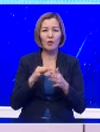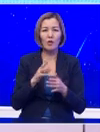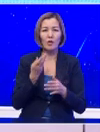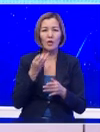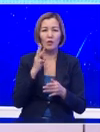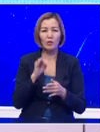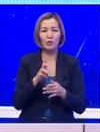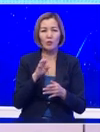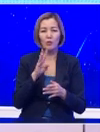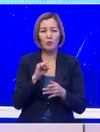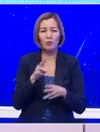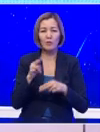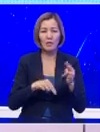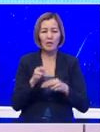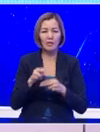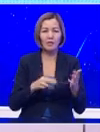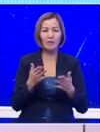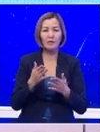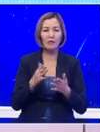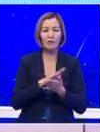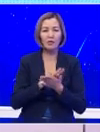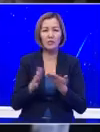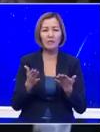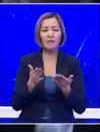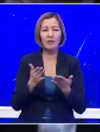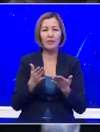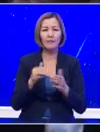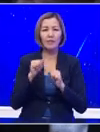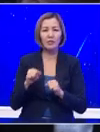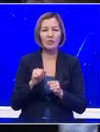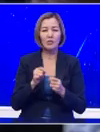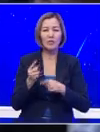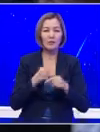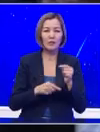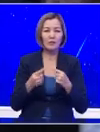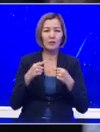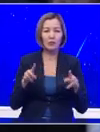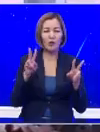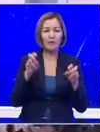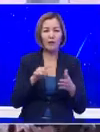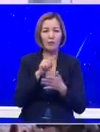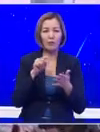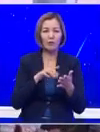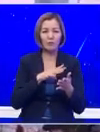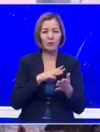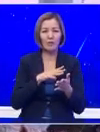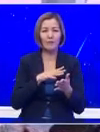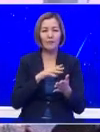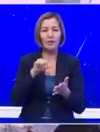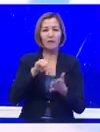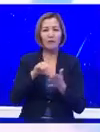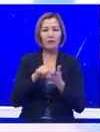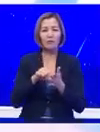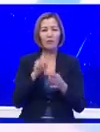и Куктума, строительство канализационного очистного сооружения, защита бизнеса и многие другие. Мадияр Башыбаев выступил с